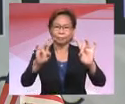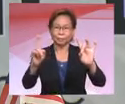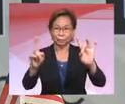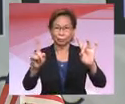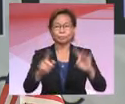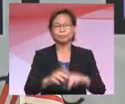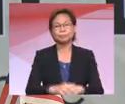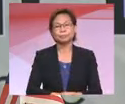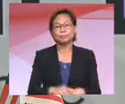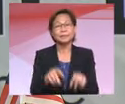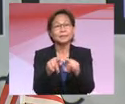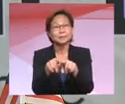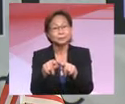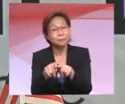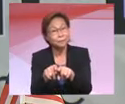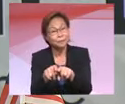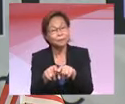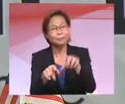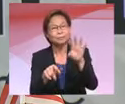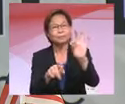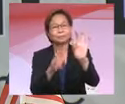8,971 kes, iaitu bersamaan dengan